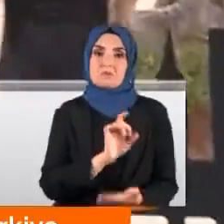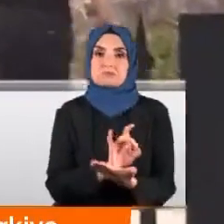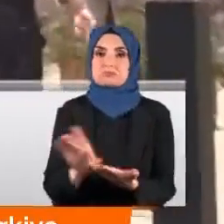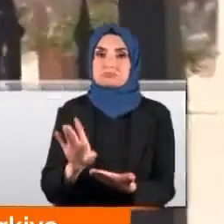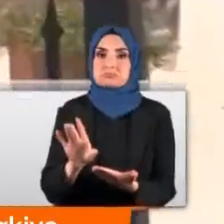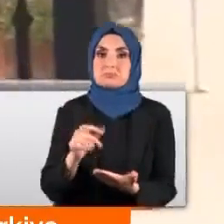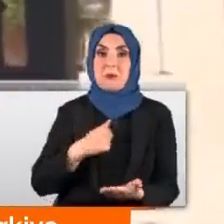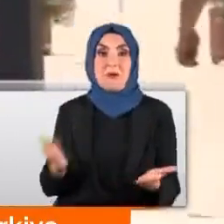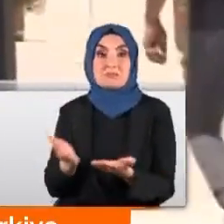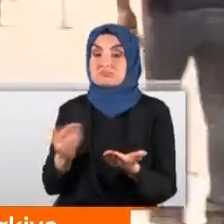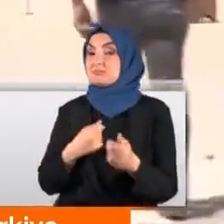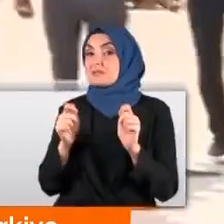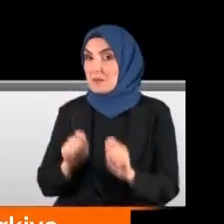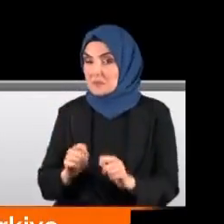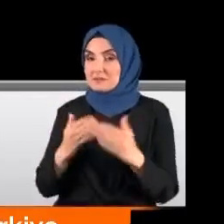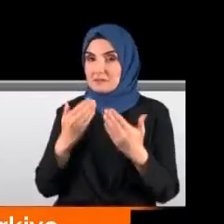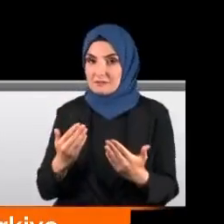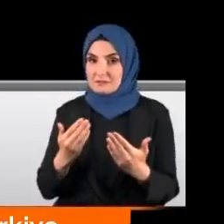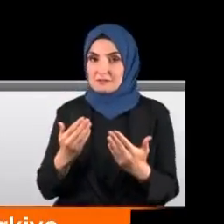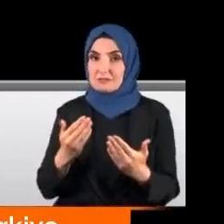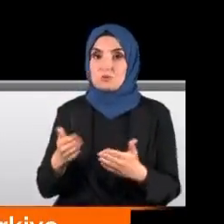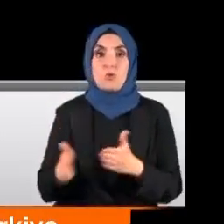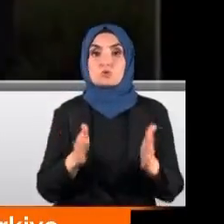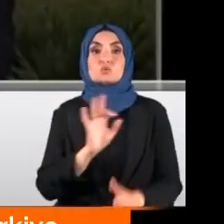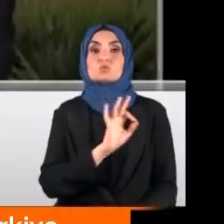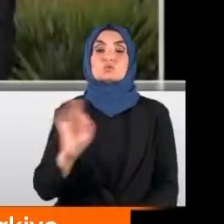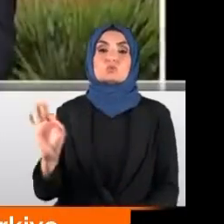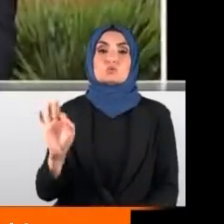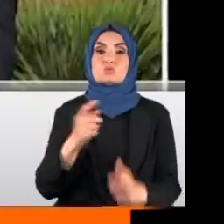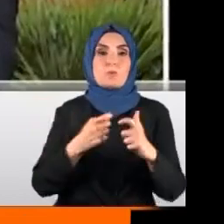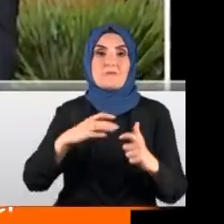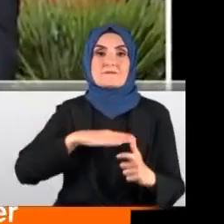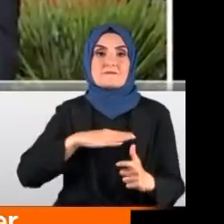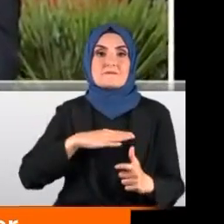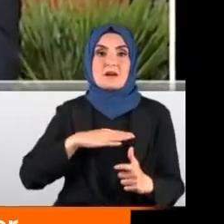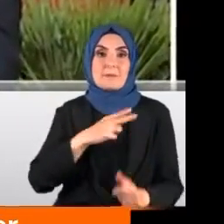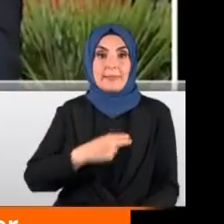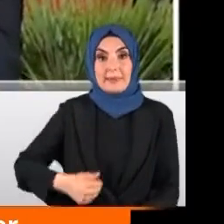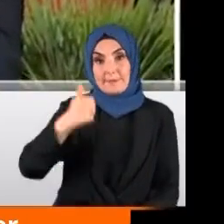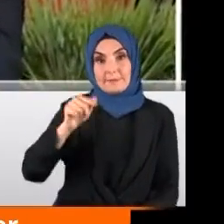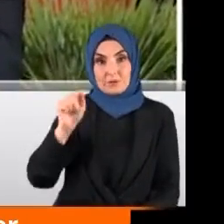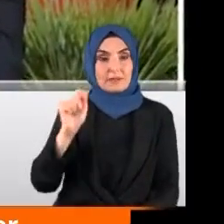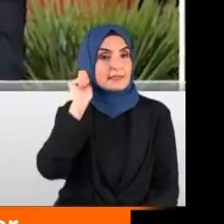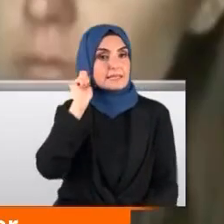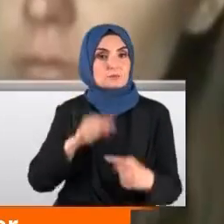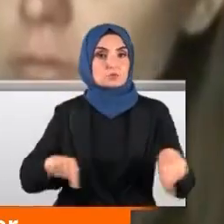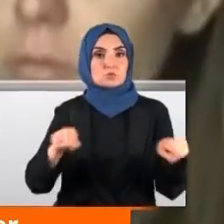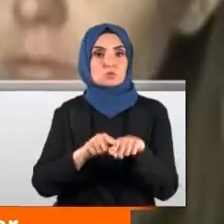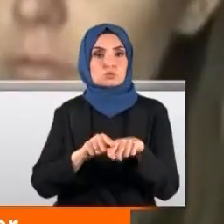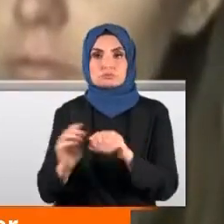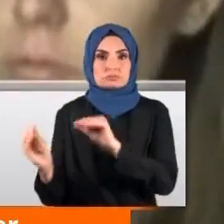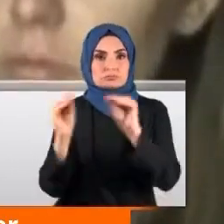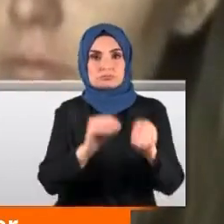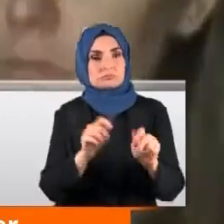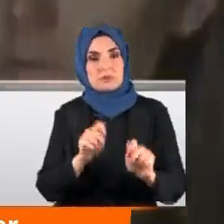hakkında yolsuzluk soruşturması yürüyen CHP'li Menemen Belediye Başkanı neden ihraç sistemiyle CHP Disiplin Kurulu'na sevk ettiniz? Neden bunun